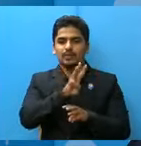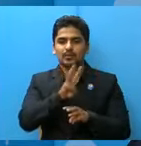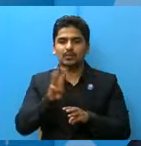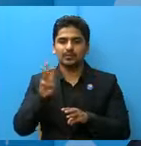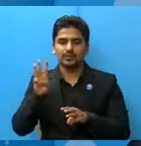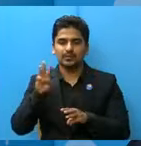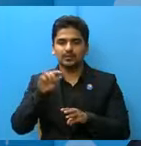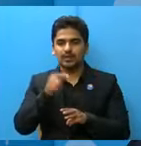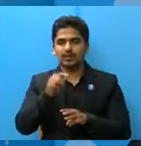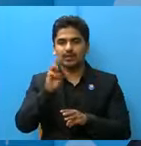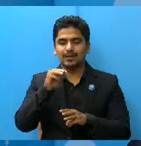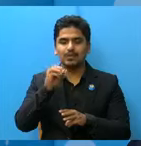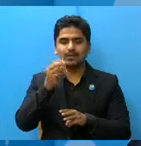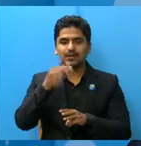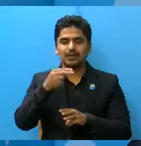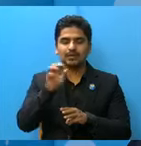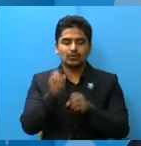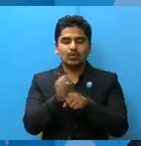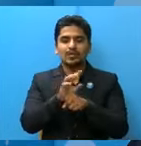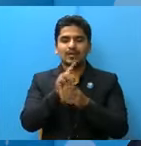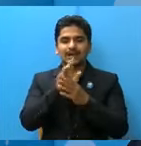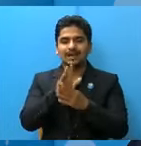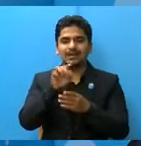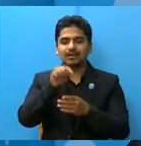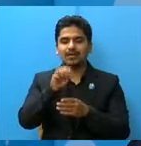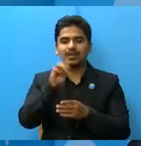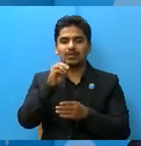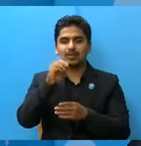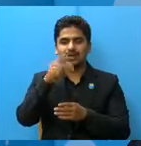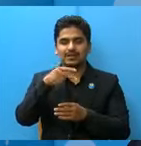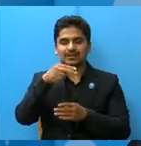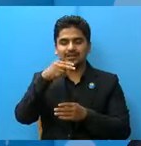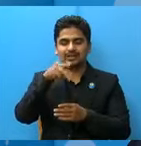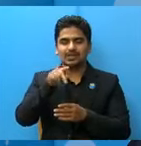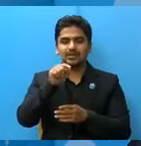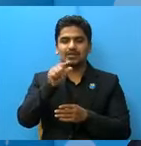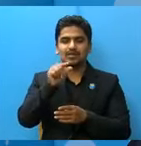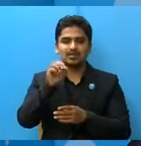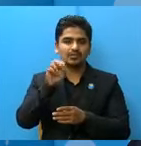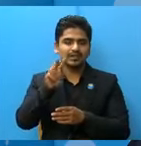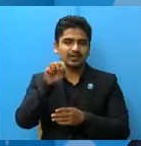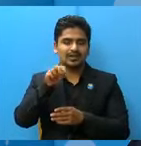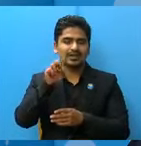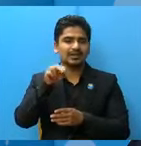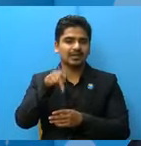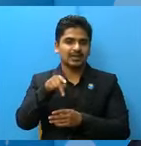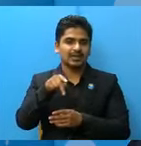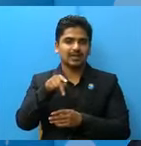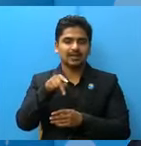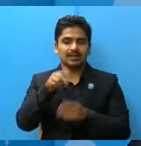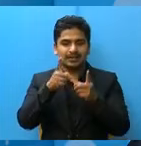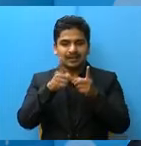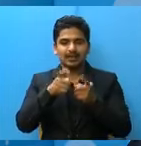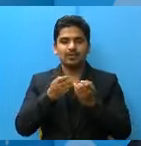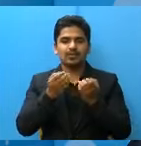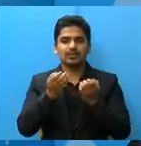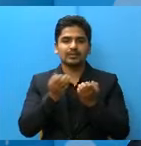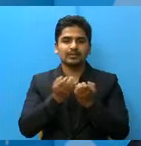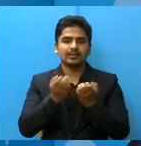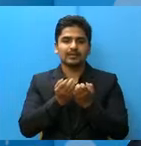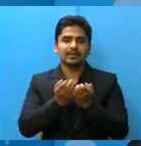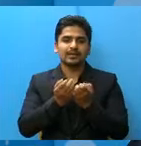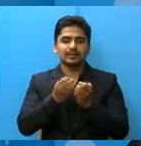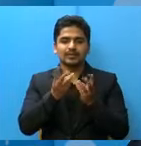.covid19.mohb.gov.np डाउनलोड गरने को